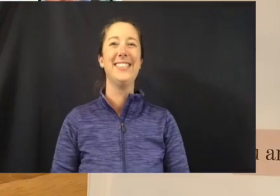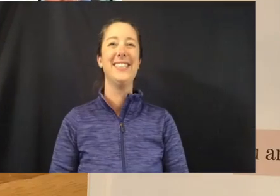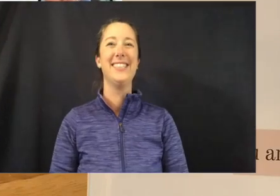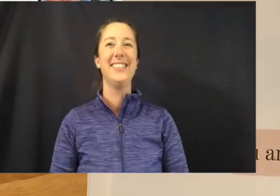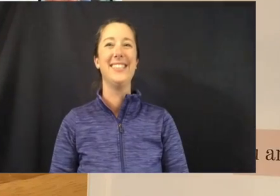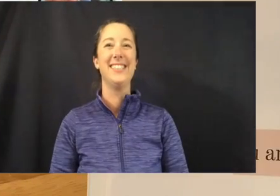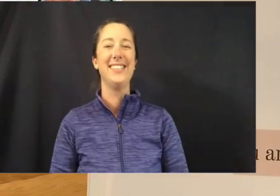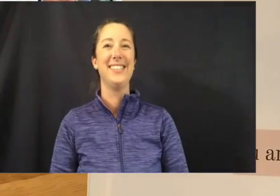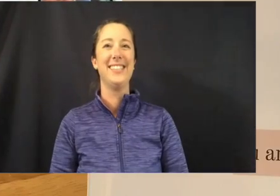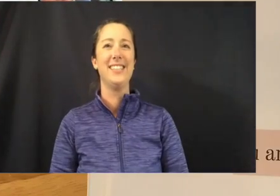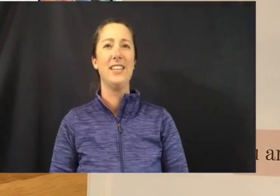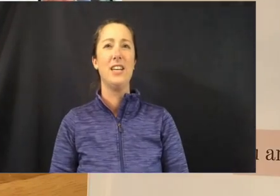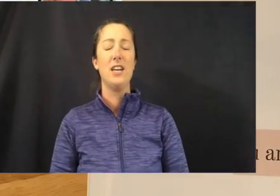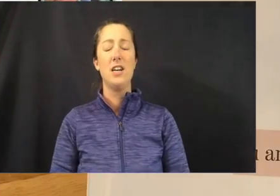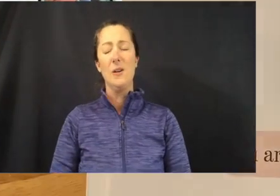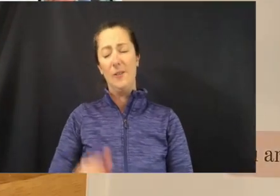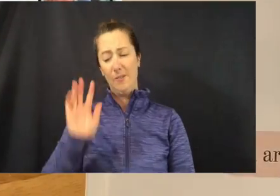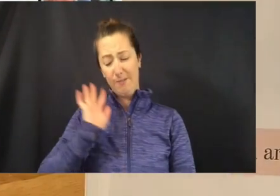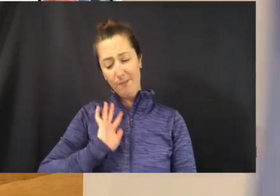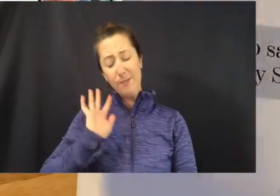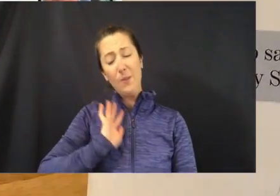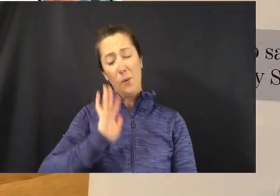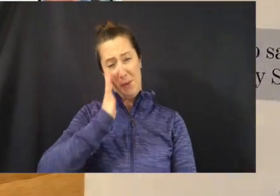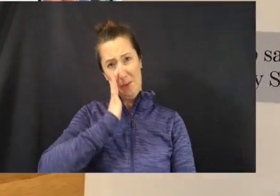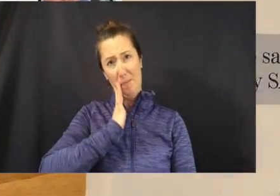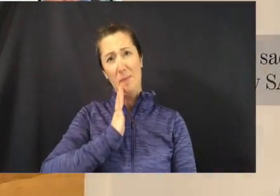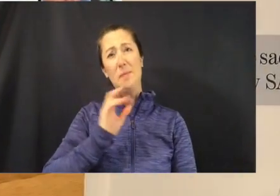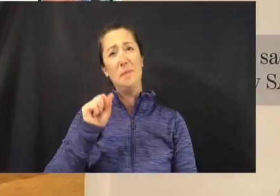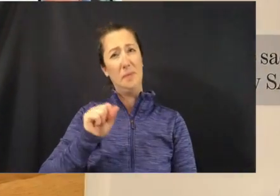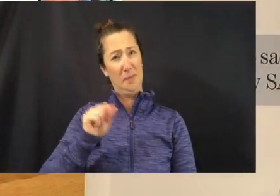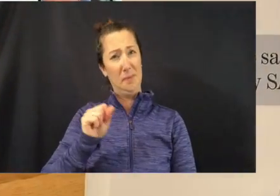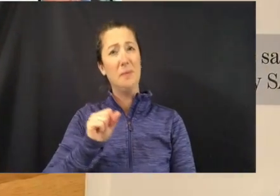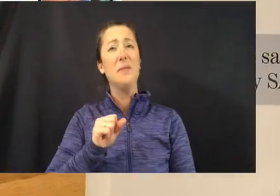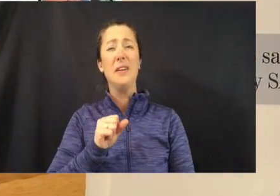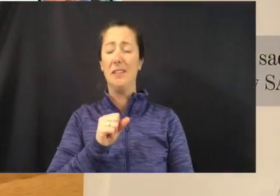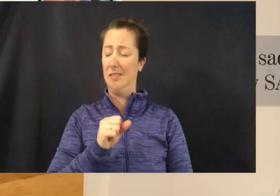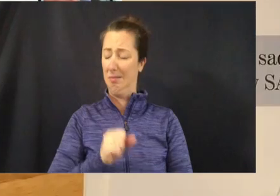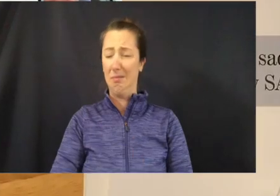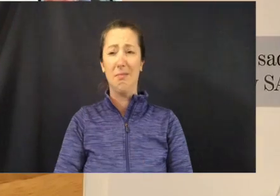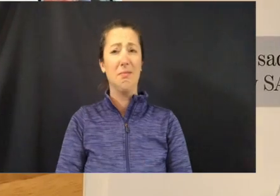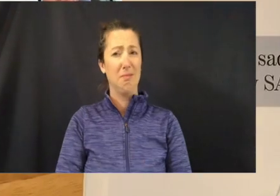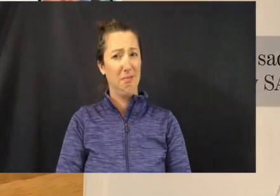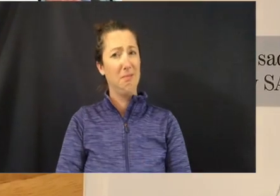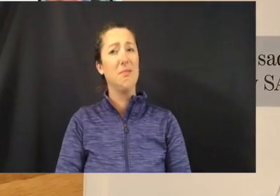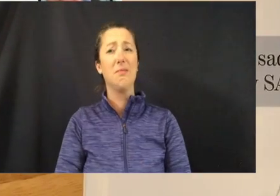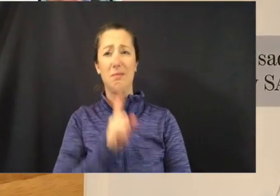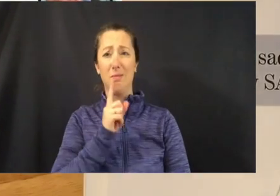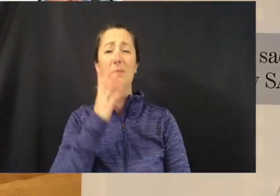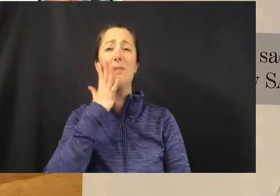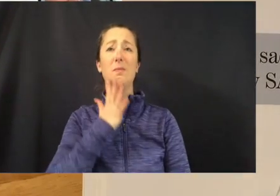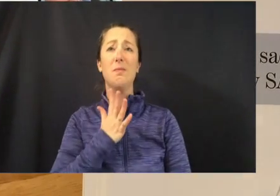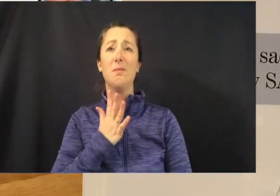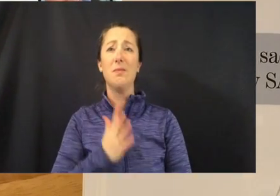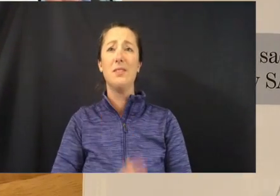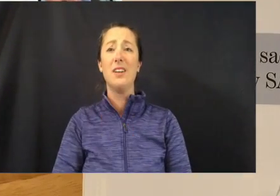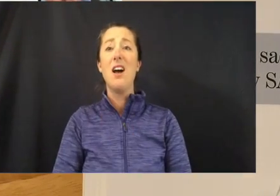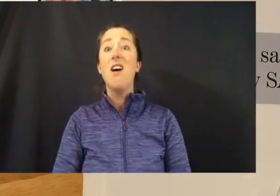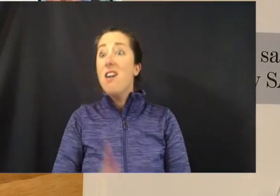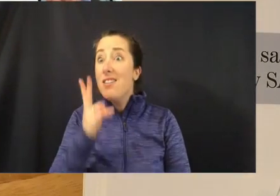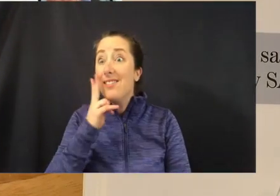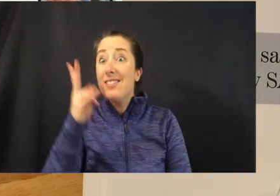suis content parce que tu es là. But I was so sad. Mais j'étais so si triste very avant.